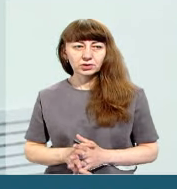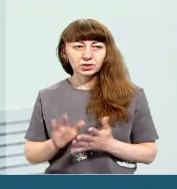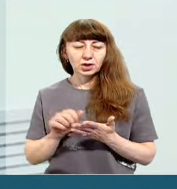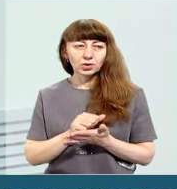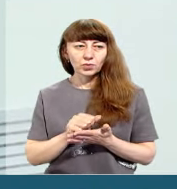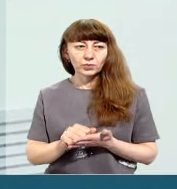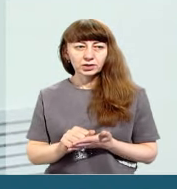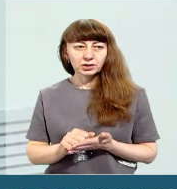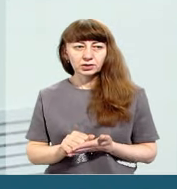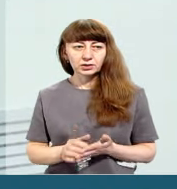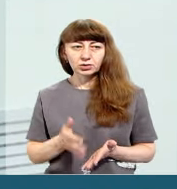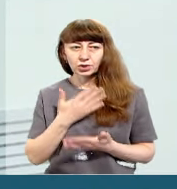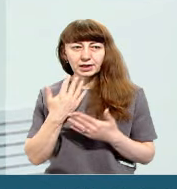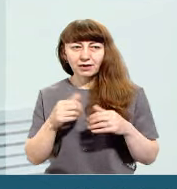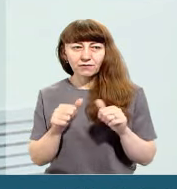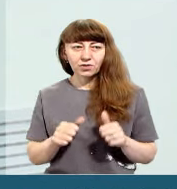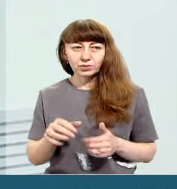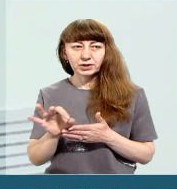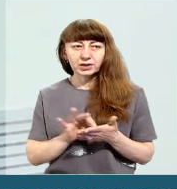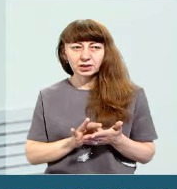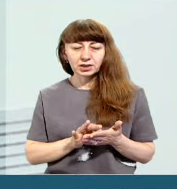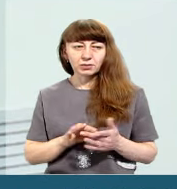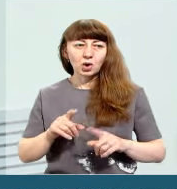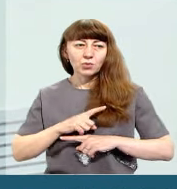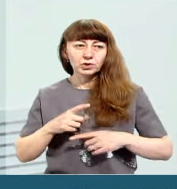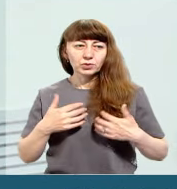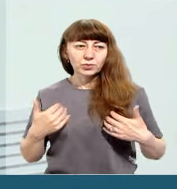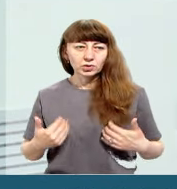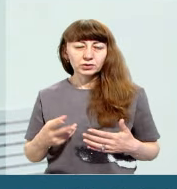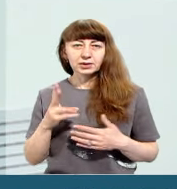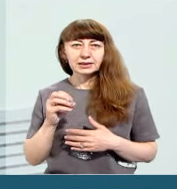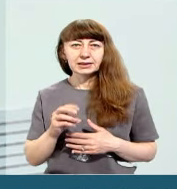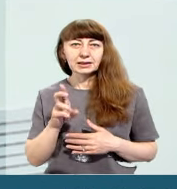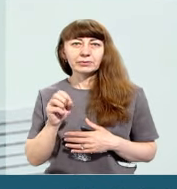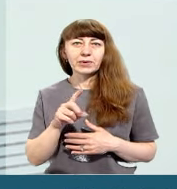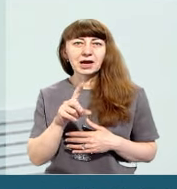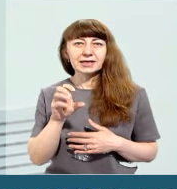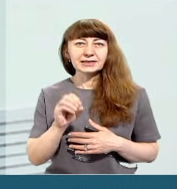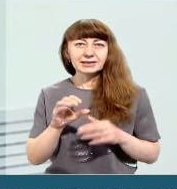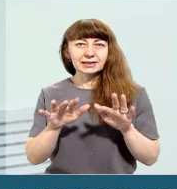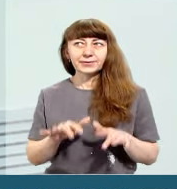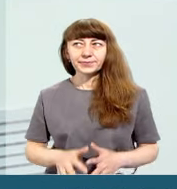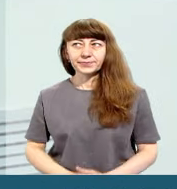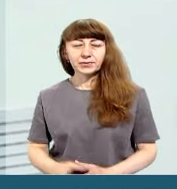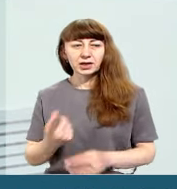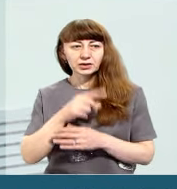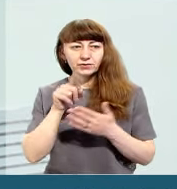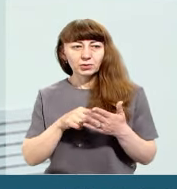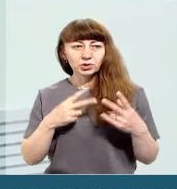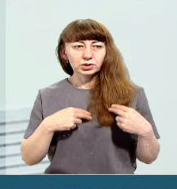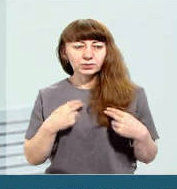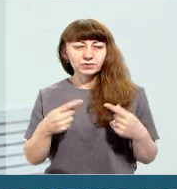документации, которую не оформили своевременно, и по павшим животным, которые отсутствуют базы ИСЖ. Вот по этим данным вопросам